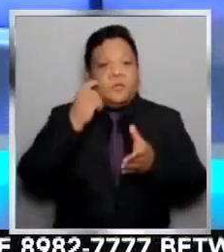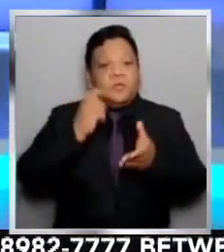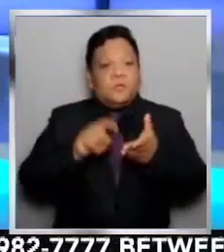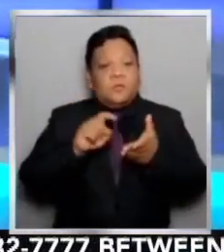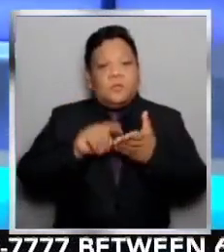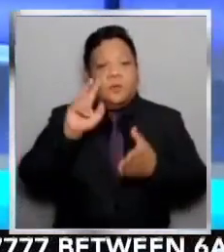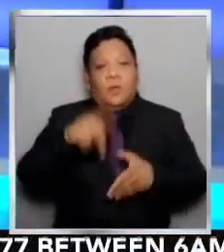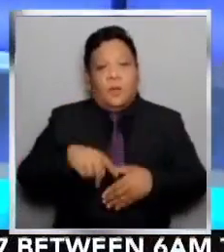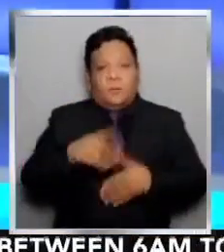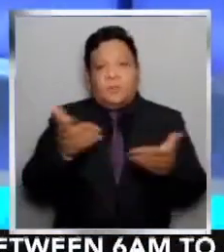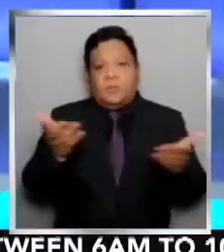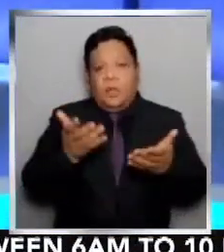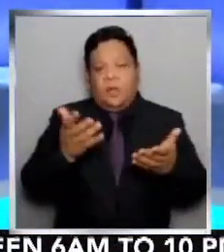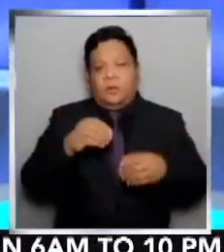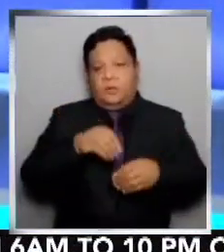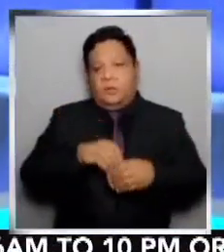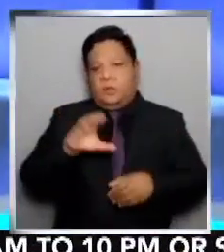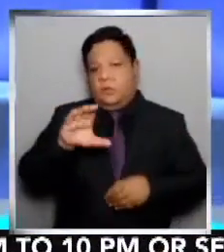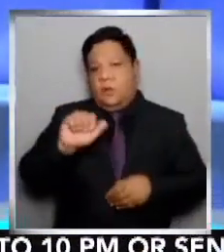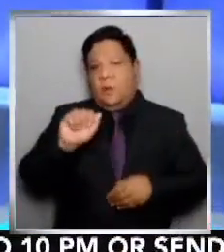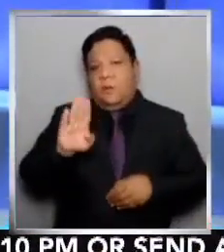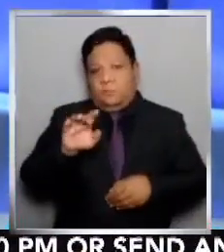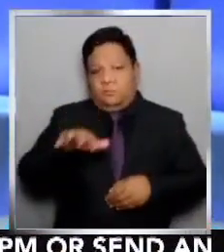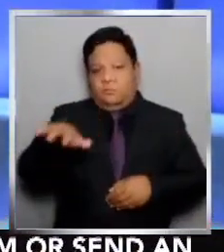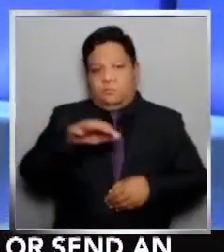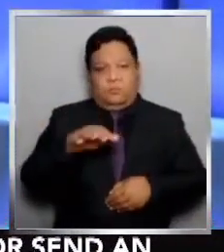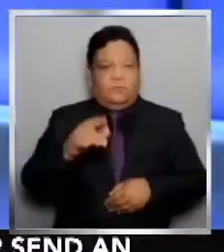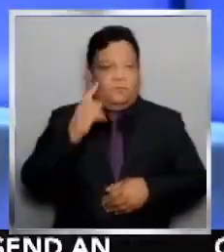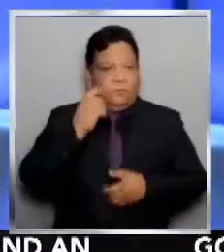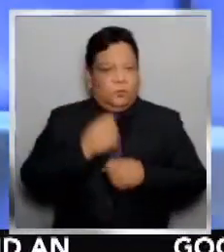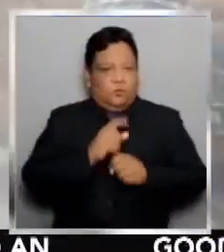masigurong ligtas ang kondisyon ng kanilang mga mata.